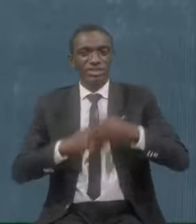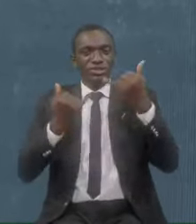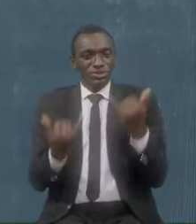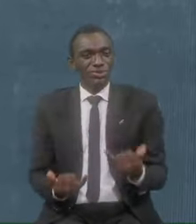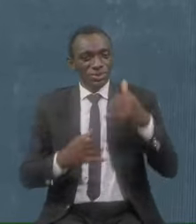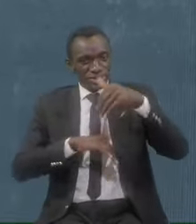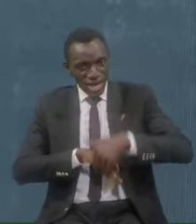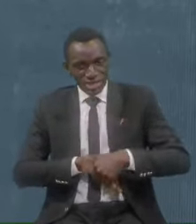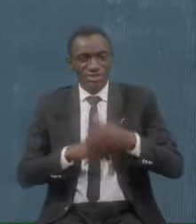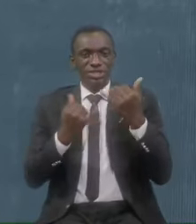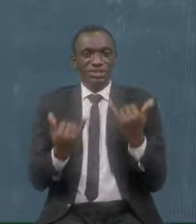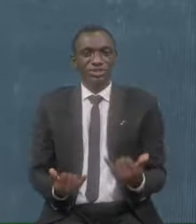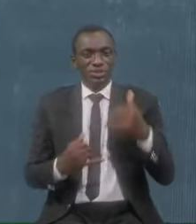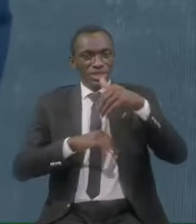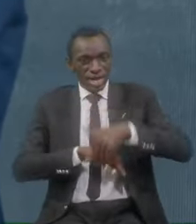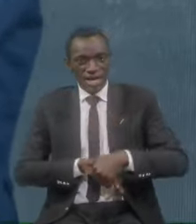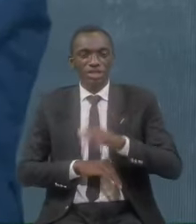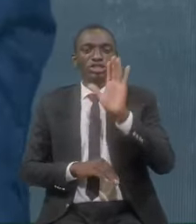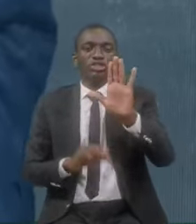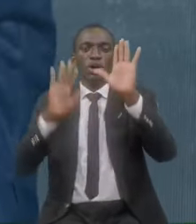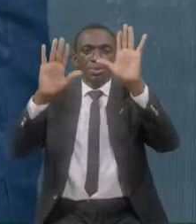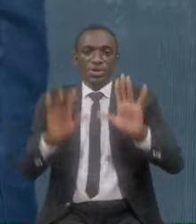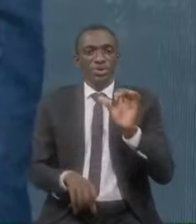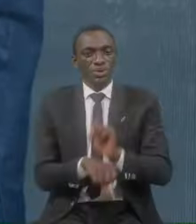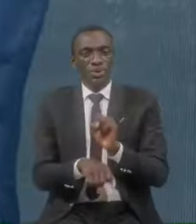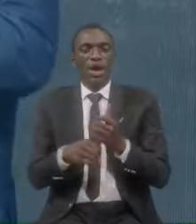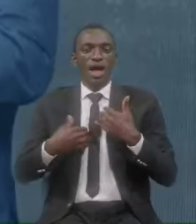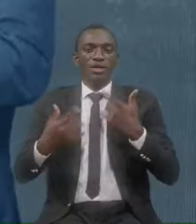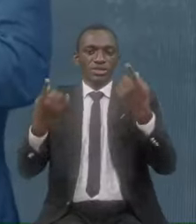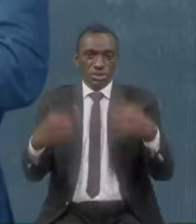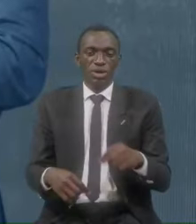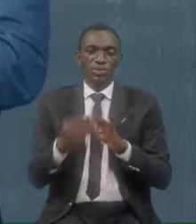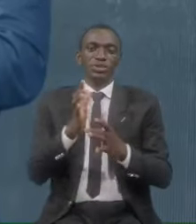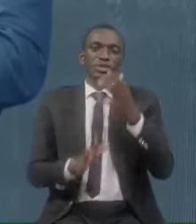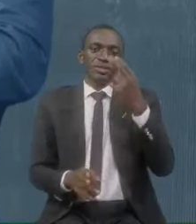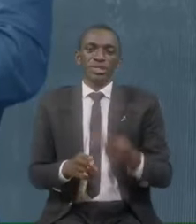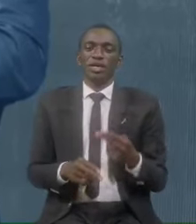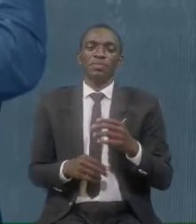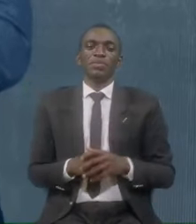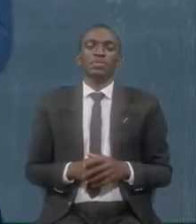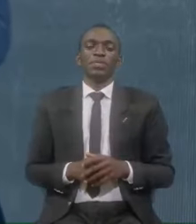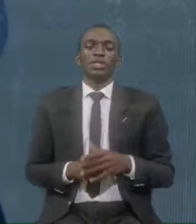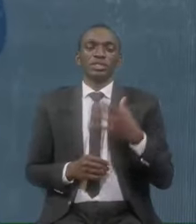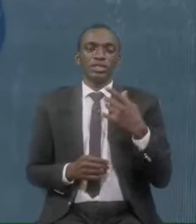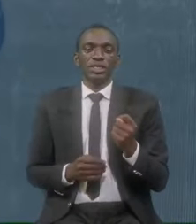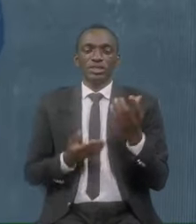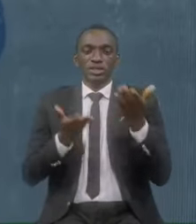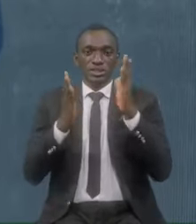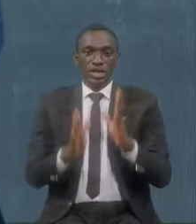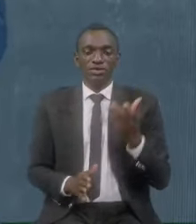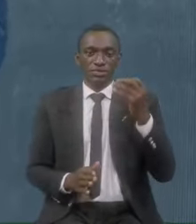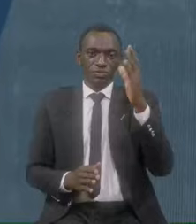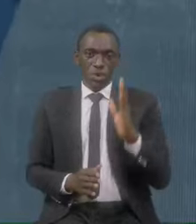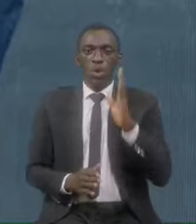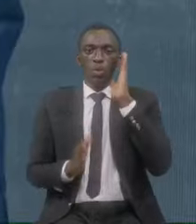ce soir. Votre miracle est déjà venu. Le serviteur du Seigneur viendra prier pour nous